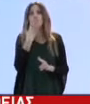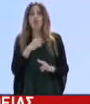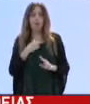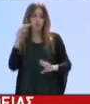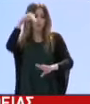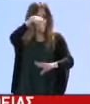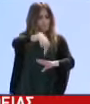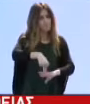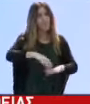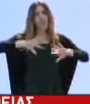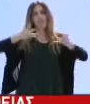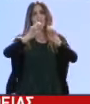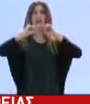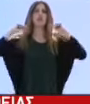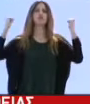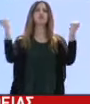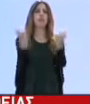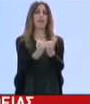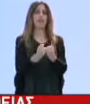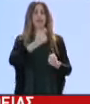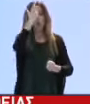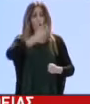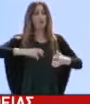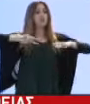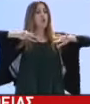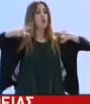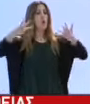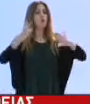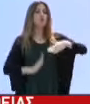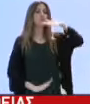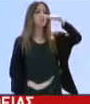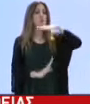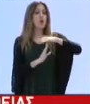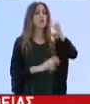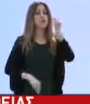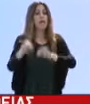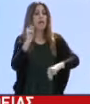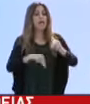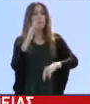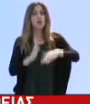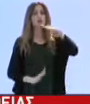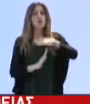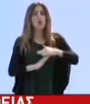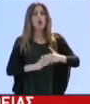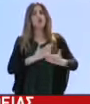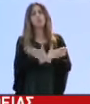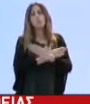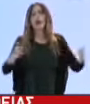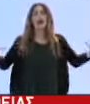συνέδριο, ως ο 8ος εκλεγμένος πρόεδρος της μεγάλης μας παράταξης.